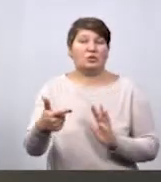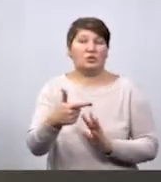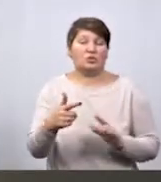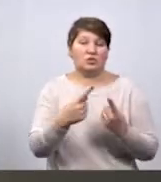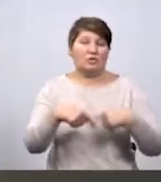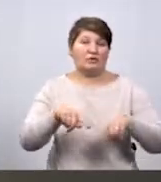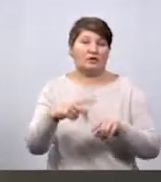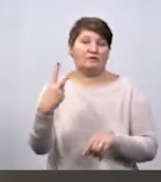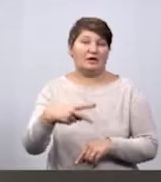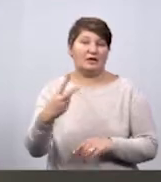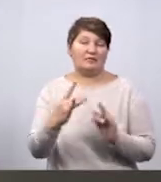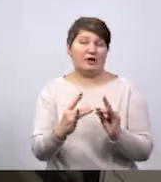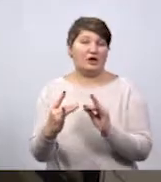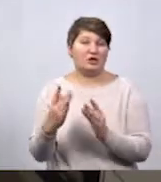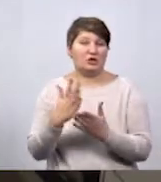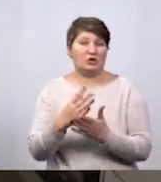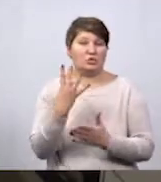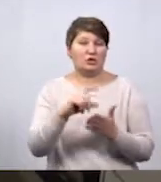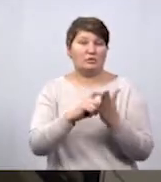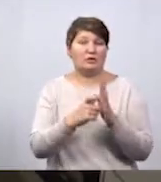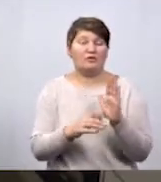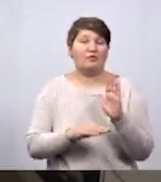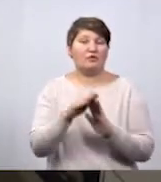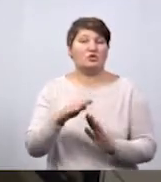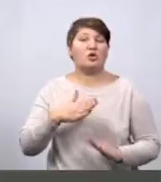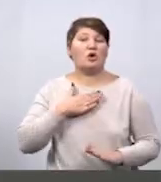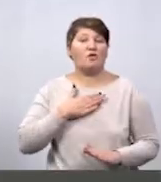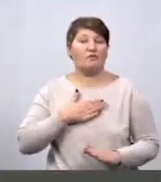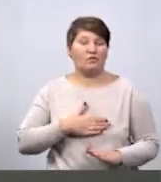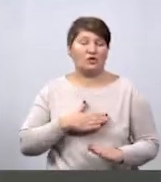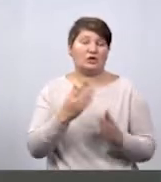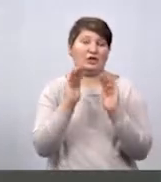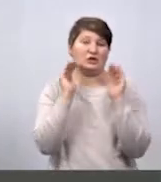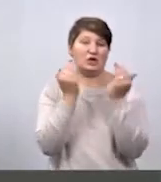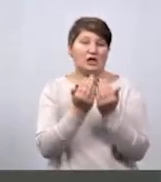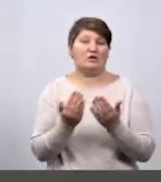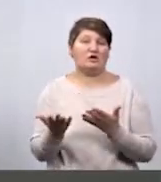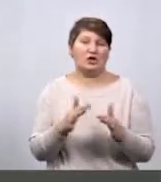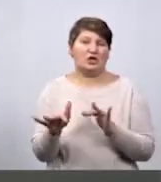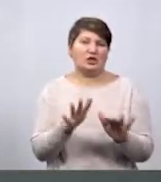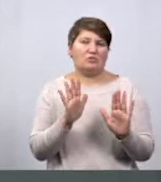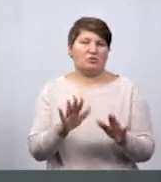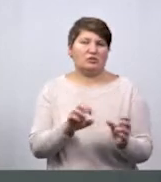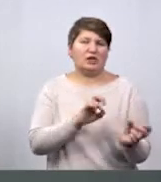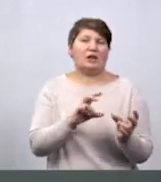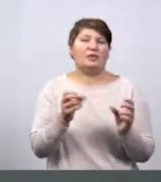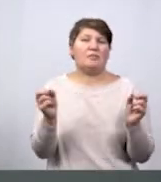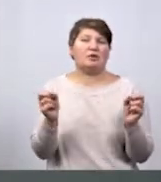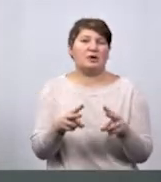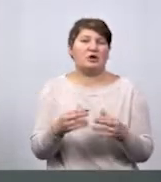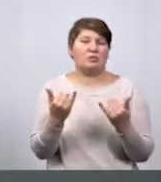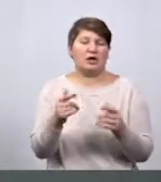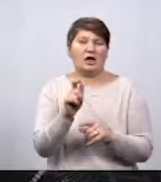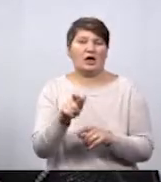відділенні 22 ліжка. Є 4 палати підвищеного комфорту та ізолятор для тих хворих, чиї дії можуть бути небезпечними для інших. За